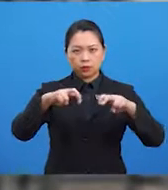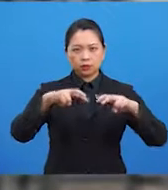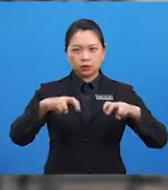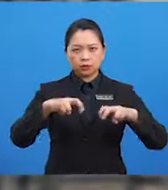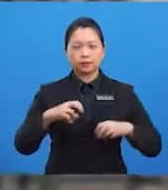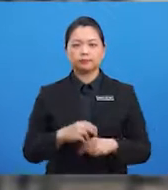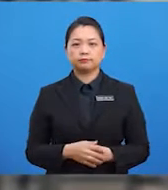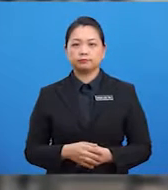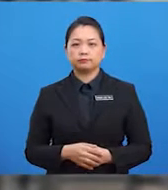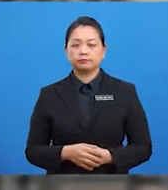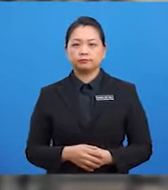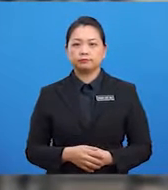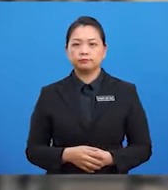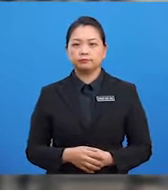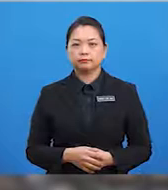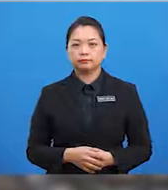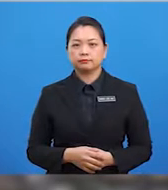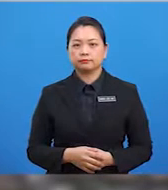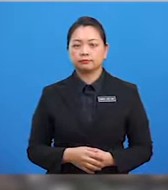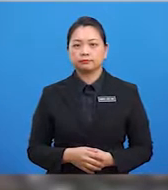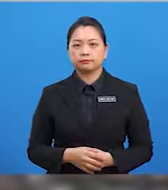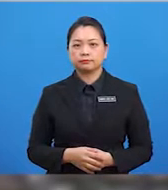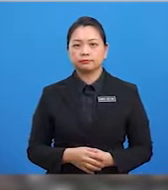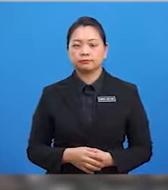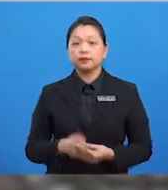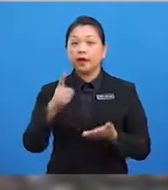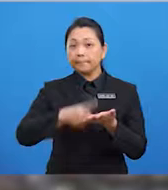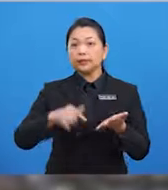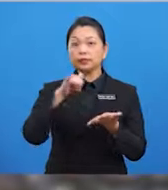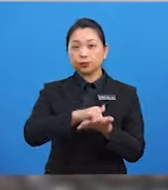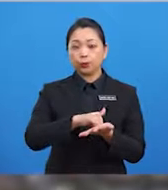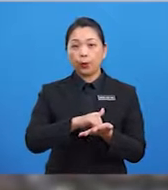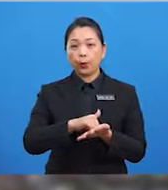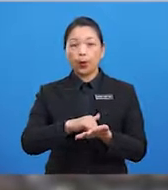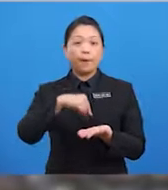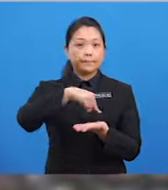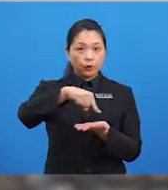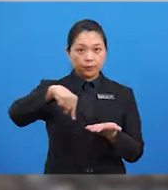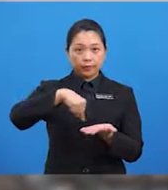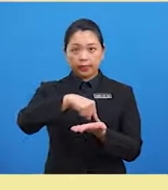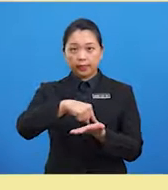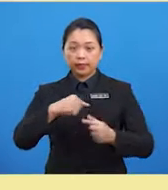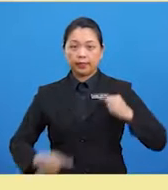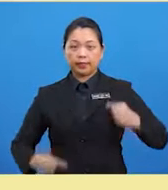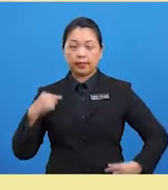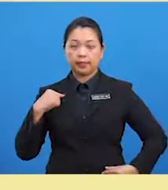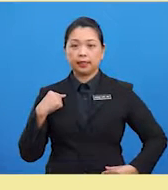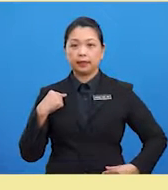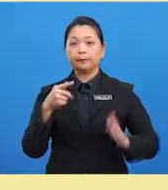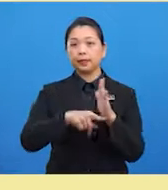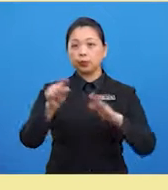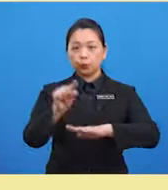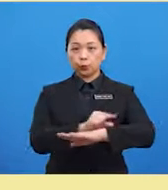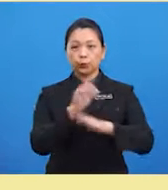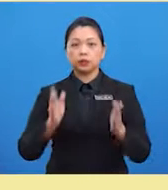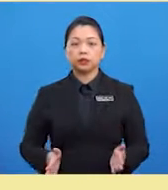model gelagat pengguna. Apakah itu model gelagat pengguna?